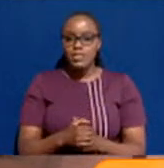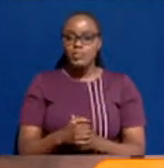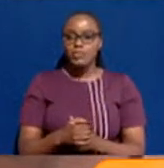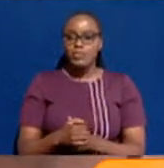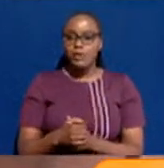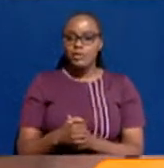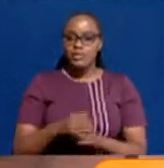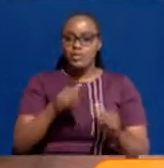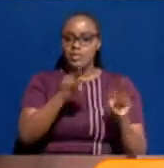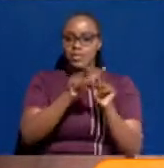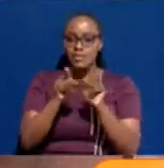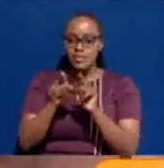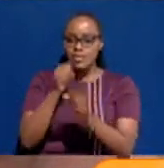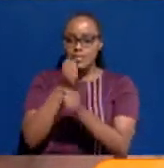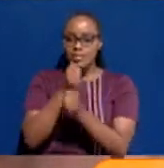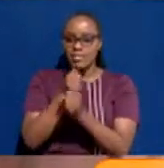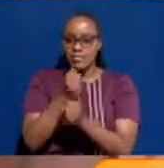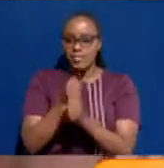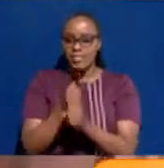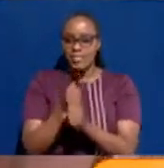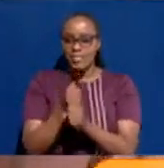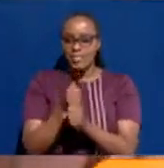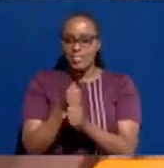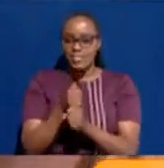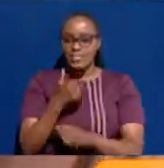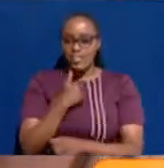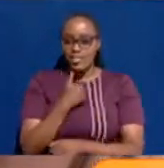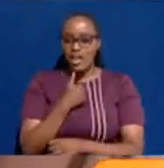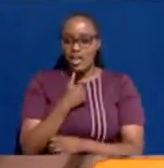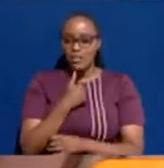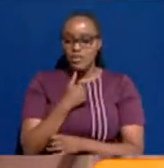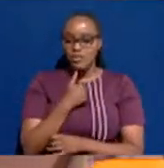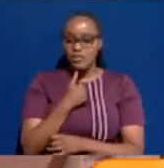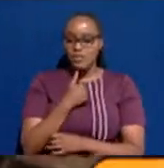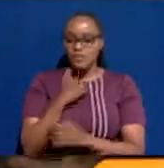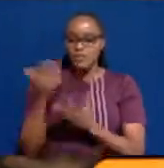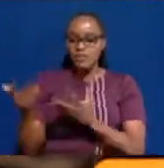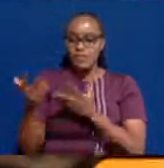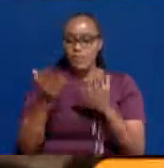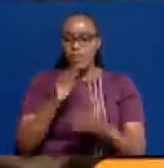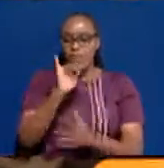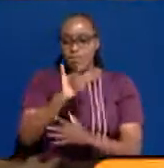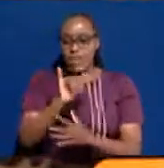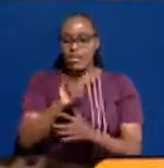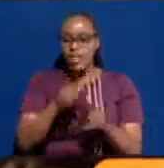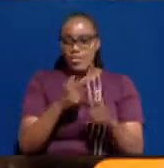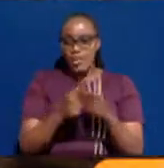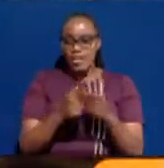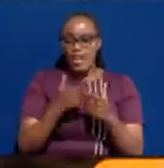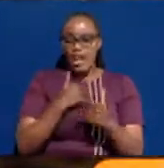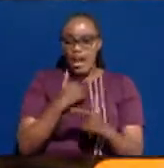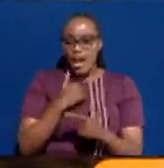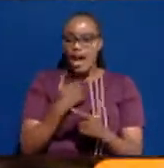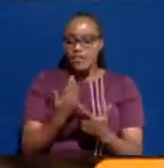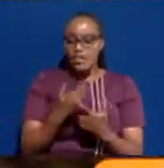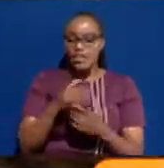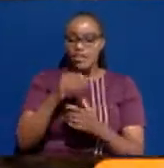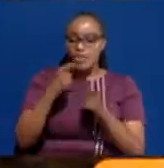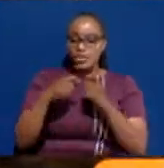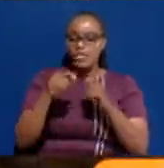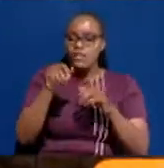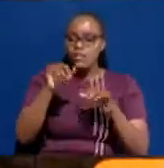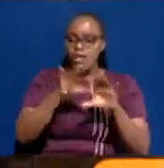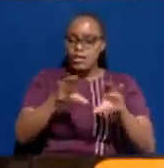Tukamwaga mzigo ya kwanza, mimi nimebaki pale. Ashaleta mzee, sasa ni wewe ujue namna yenye utauza ile mbao.